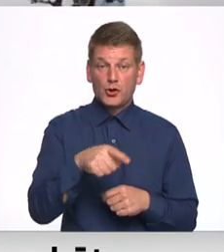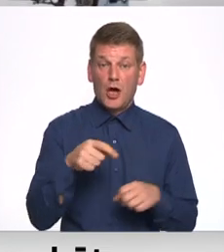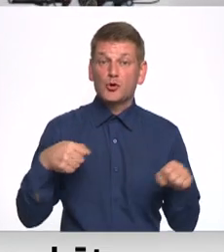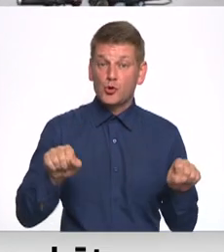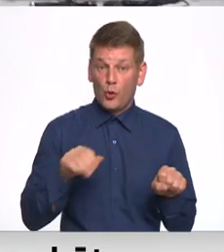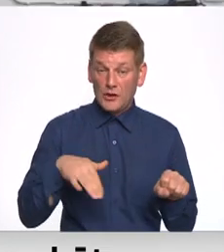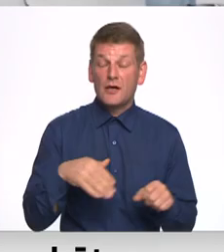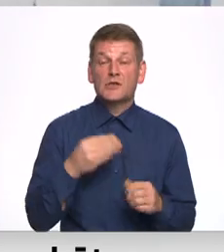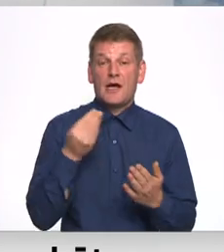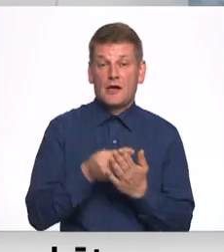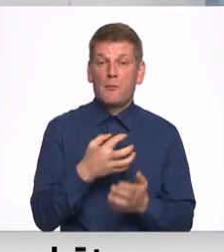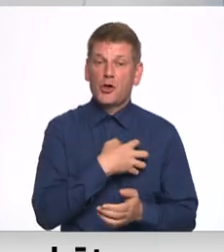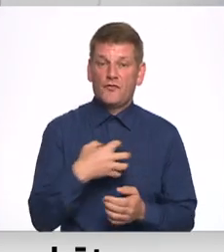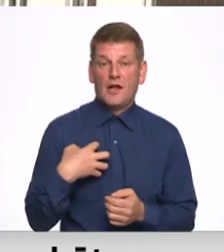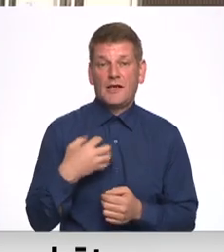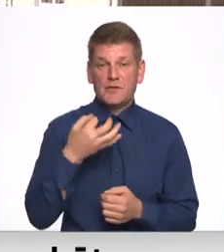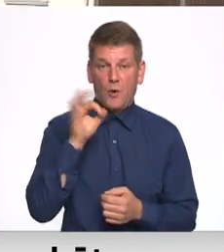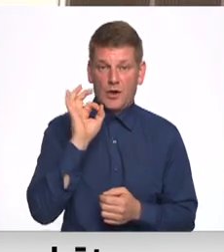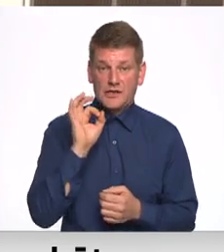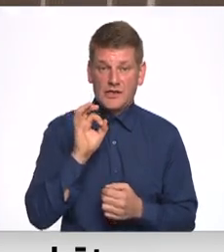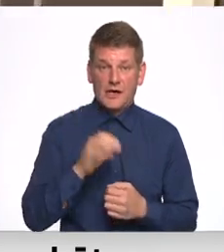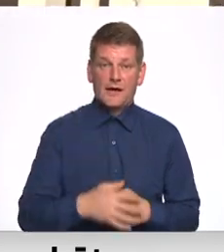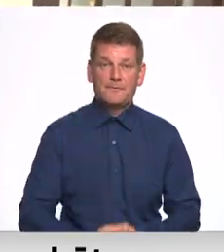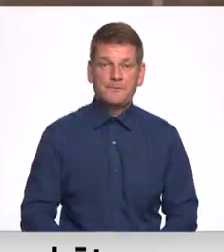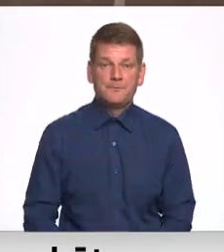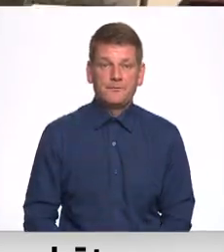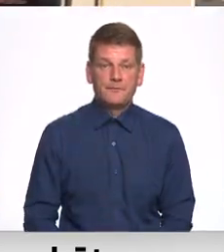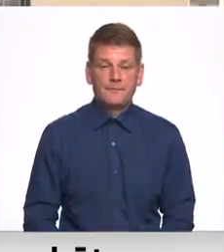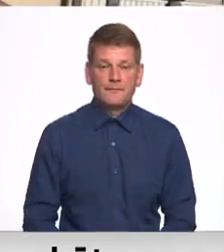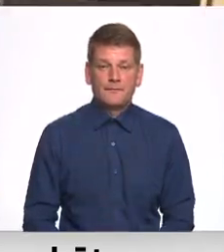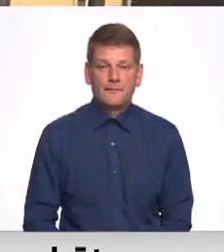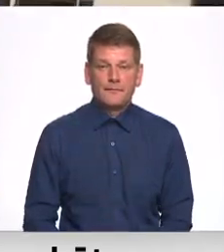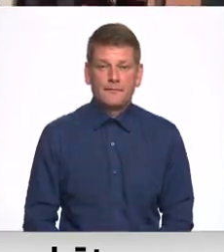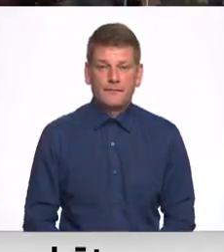elektroskūterus iegādāties pašvaldības policijai. Argots Pakalns, Justs Kurvins, TV Kurzeme.